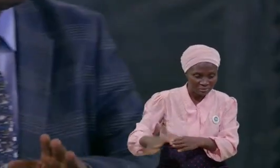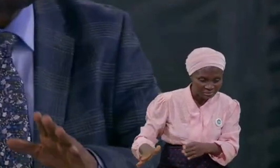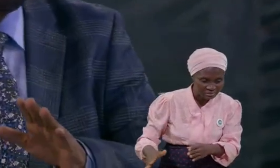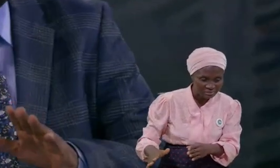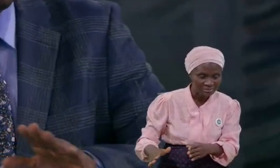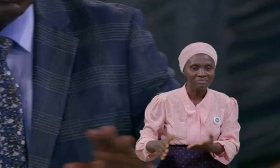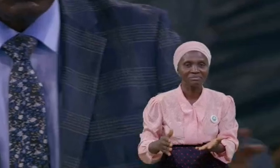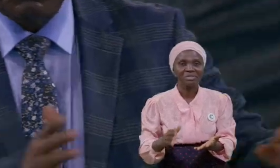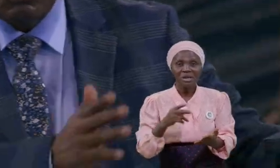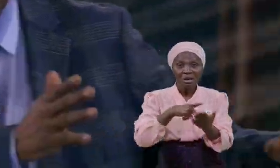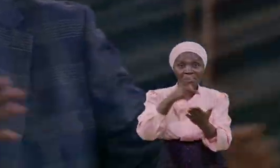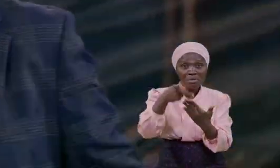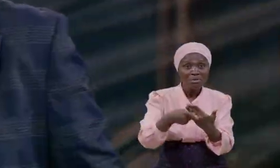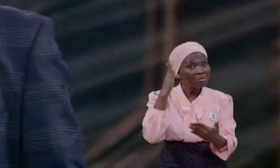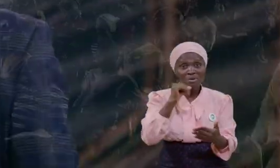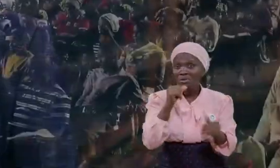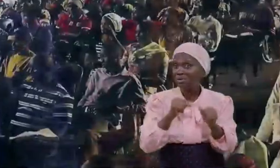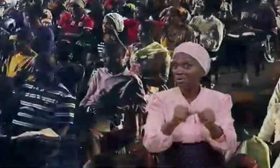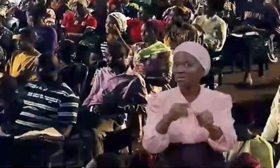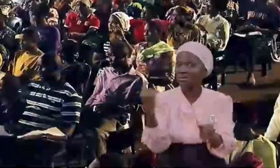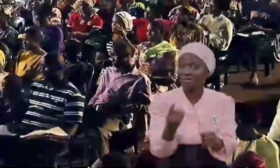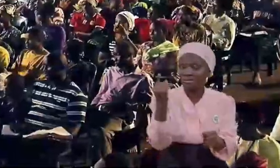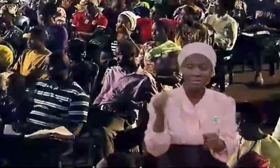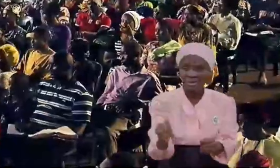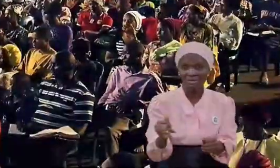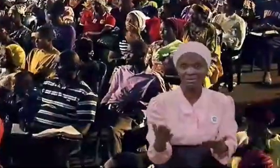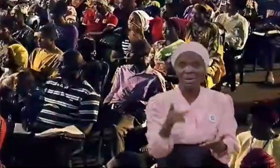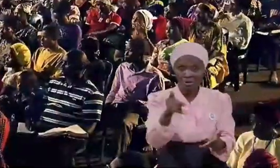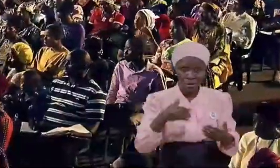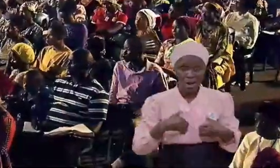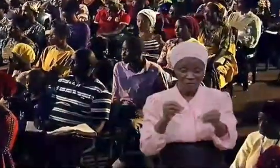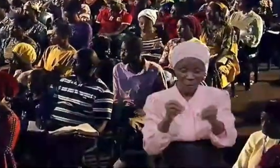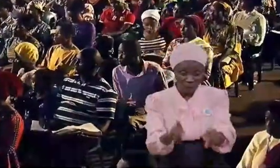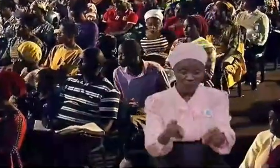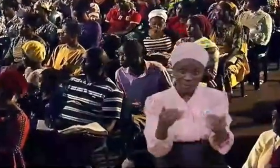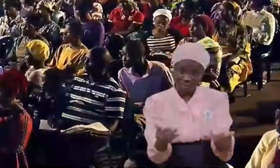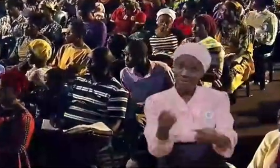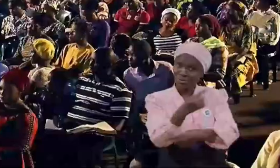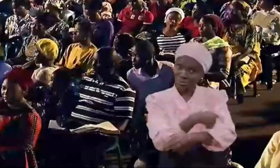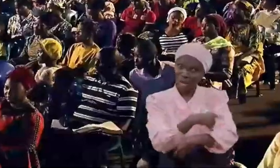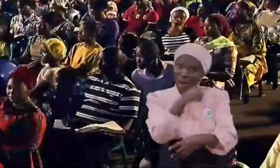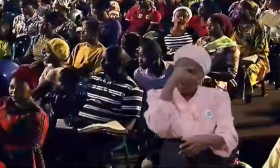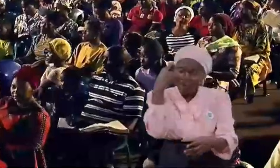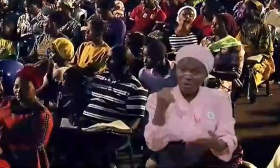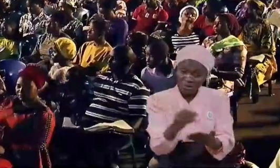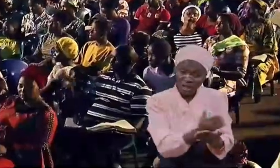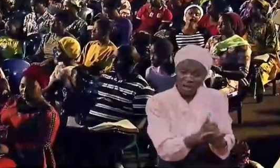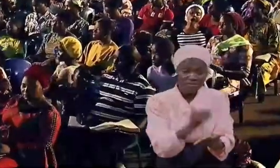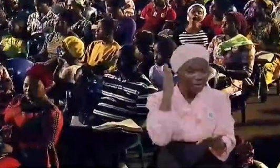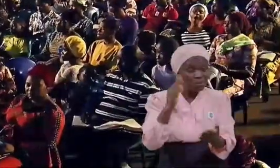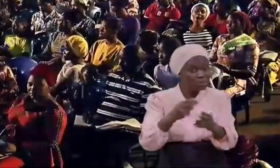parce que la moisson va passer bientôt. Presque persuadé, et voici, la ruine